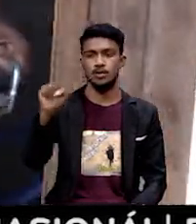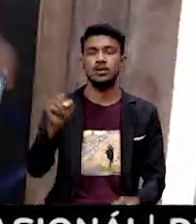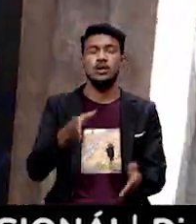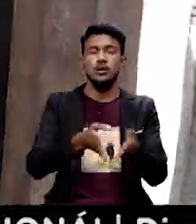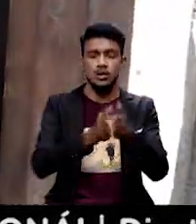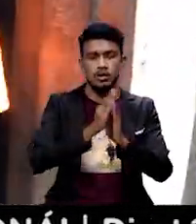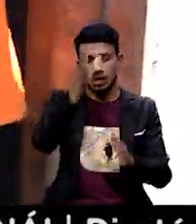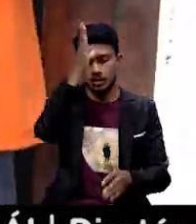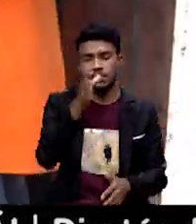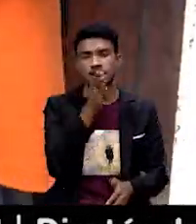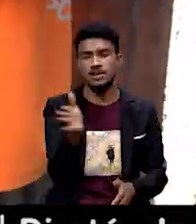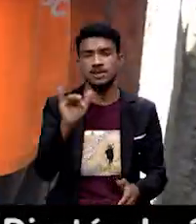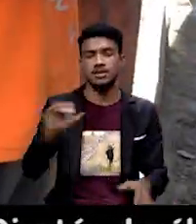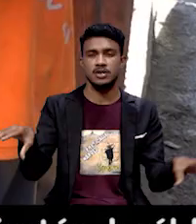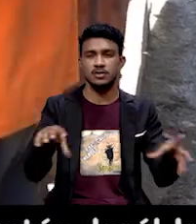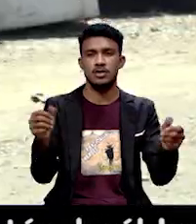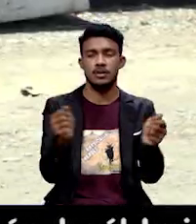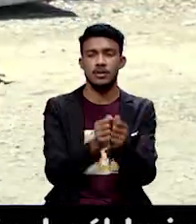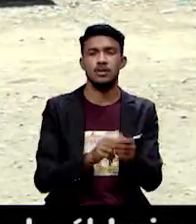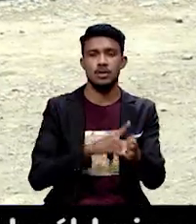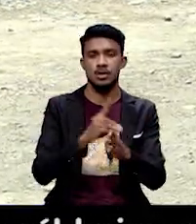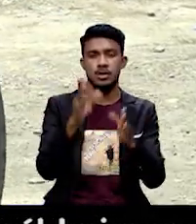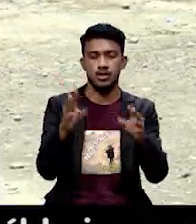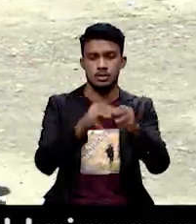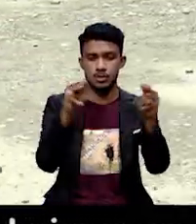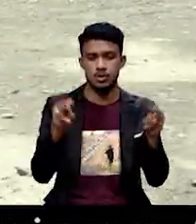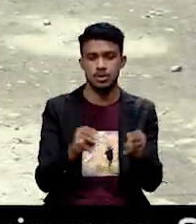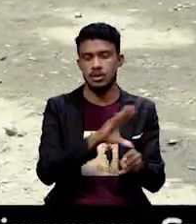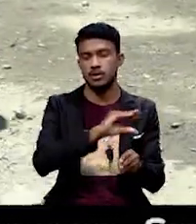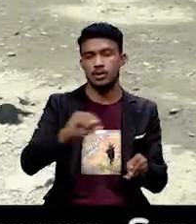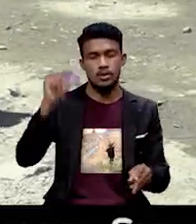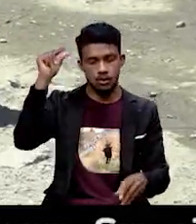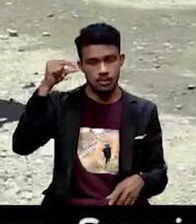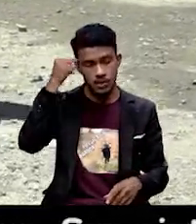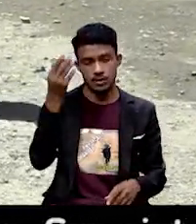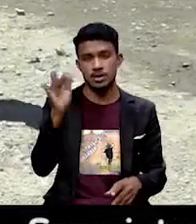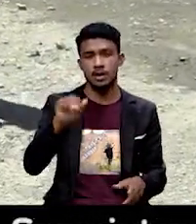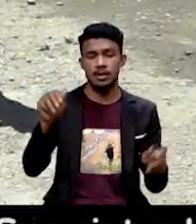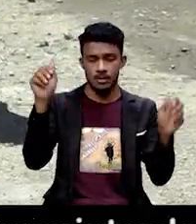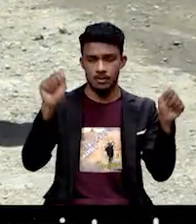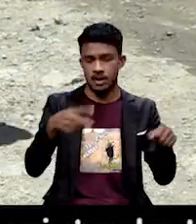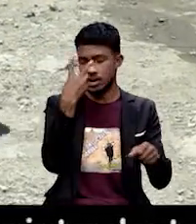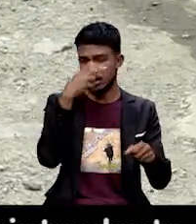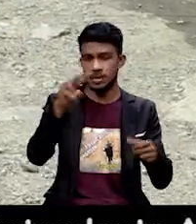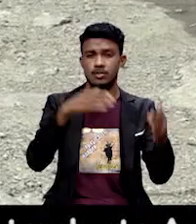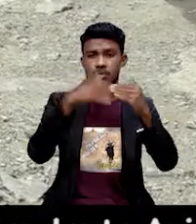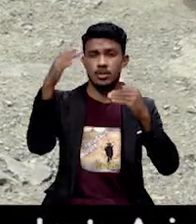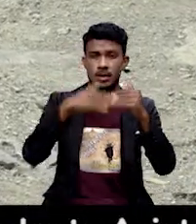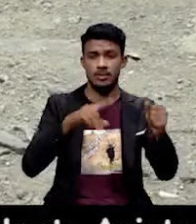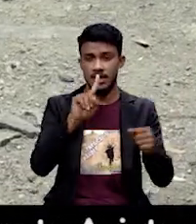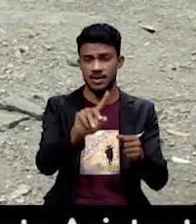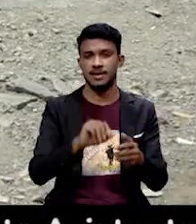serviço hamutu ku autoridade lokal no governo sira, ho di bele hare problema idane.